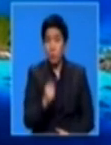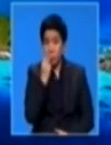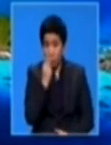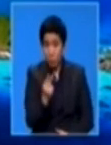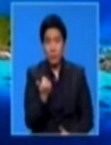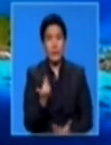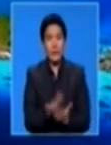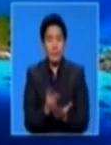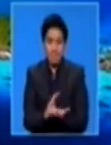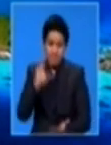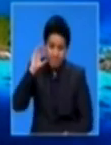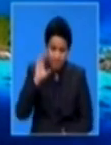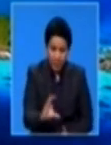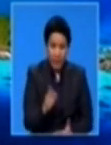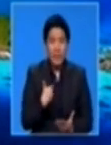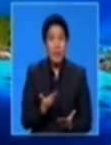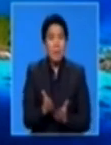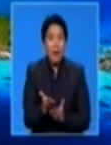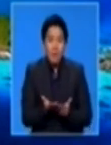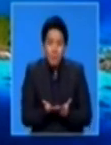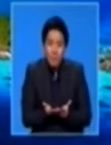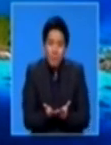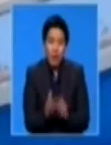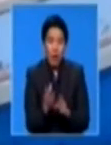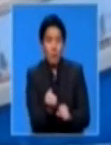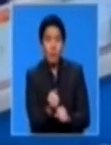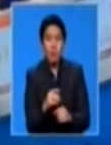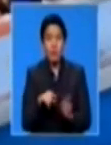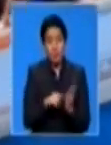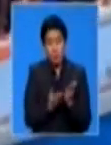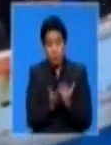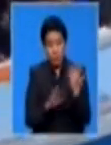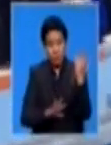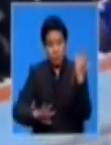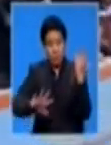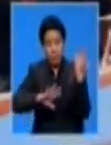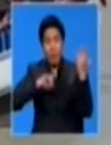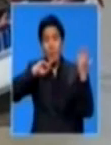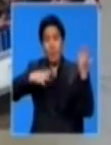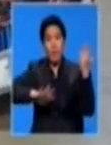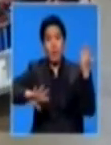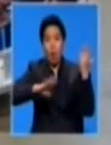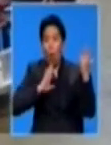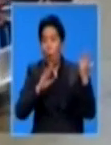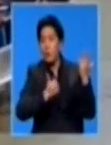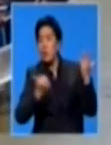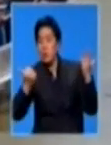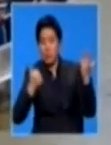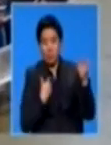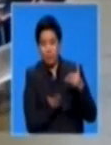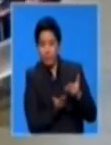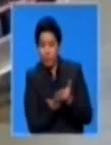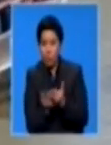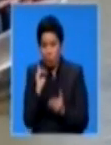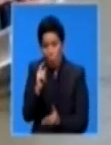การไปลงทุนไปจับถ่านน้ำนะครับในหน้าน้ำเสรีในหน้าน้ำอาณาเขตของคนอื่นนะครับจะต้